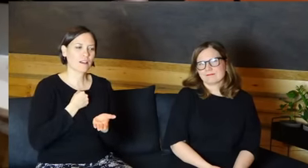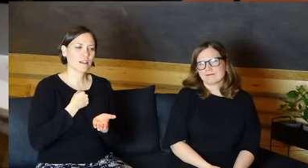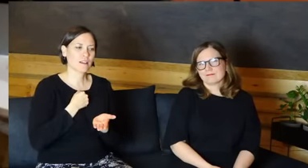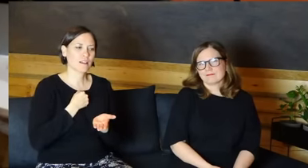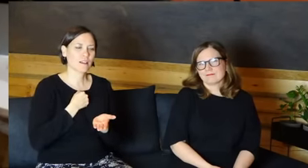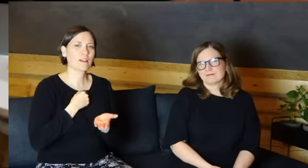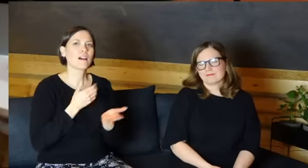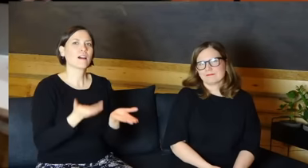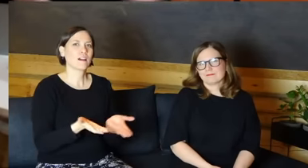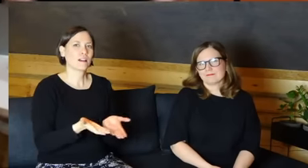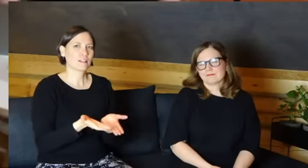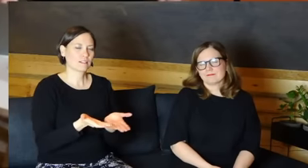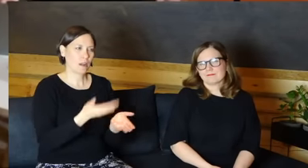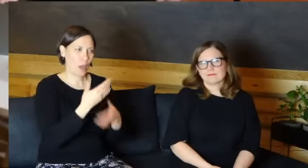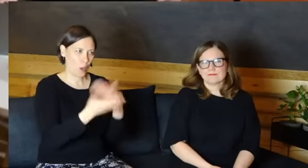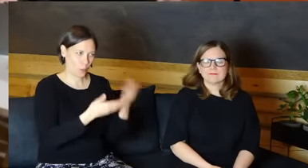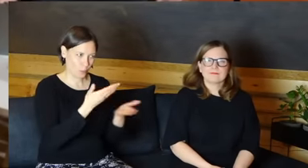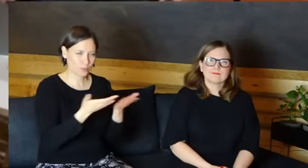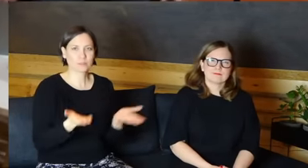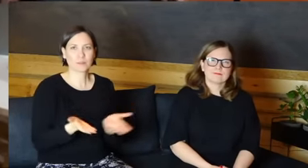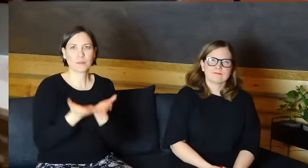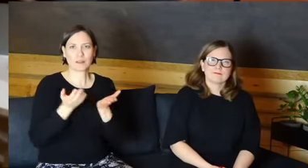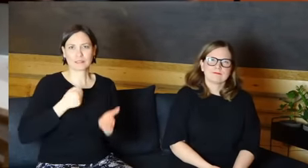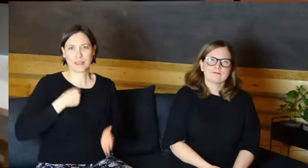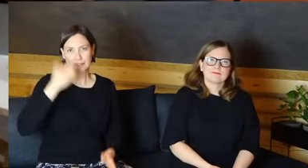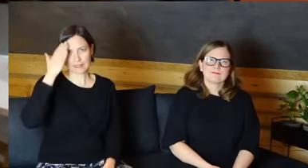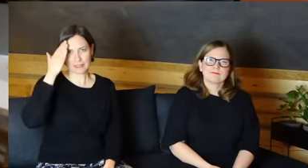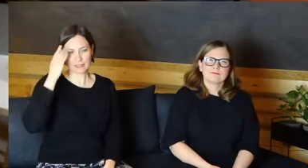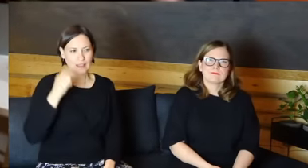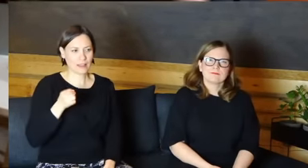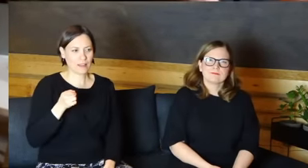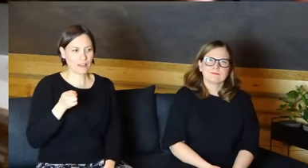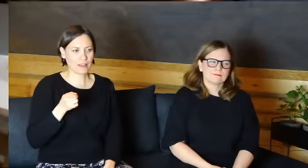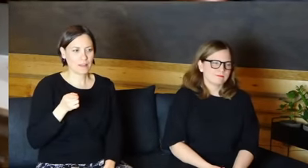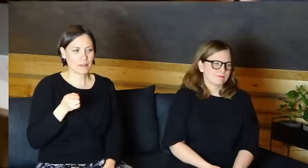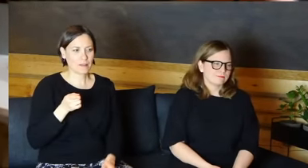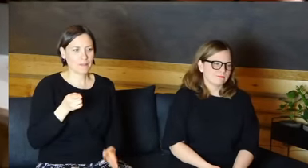Laulun aikana tiedon, että lähtee nyt video.